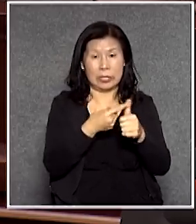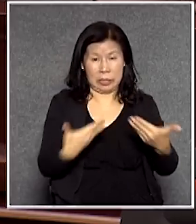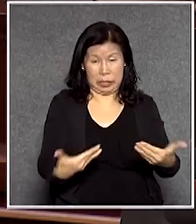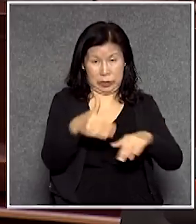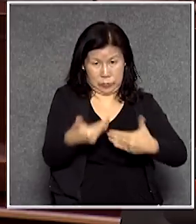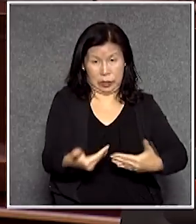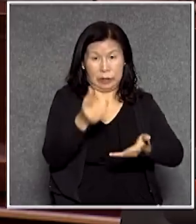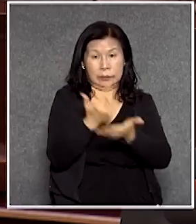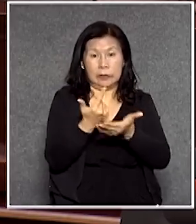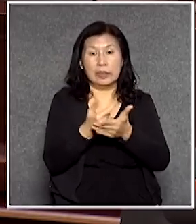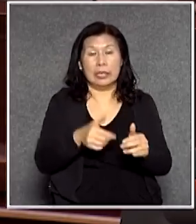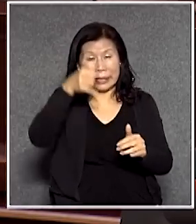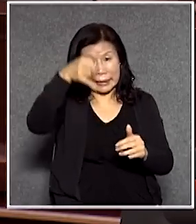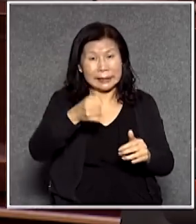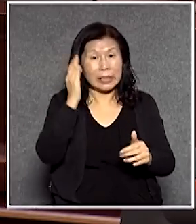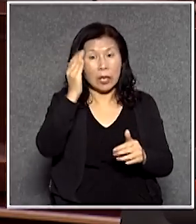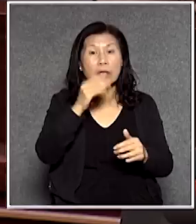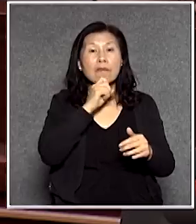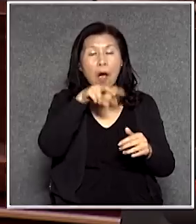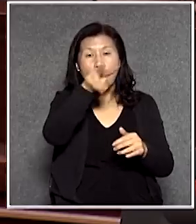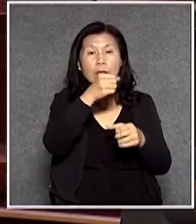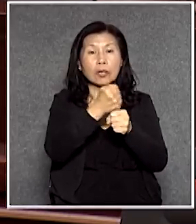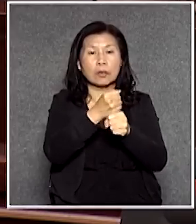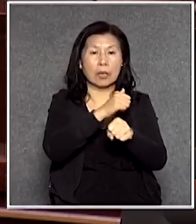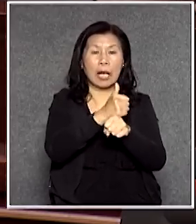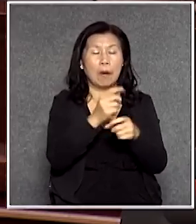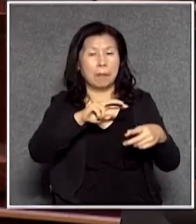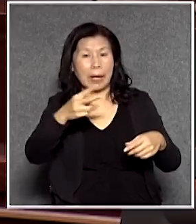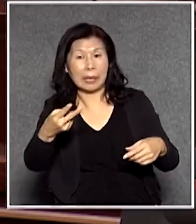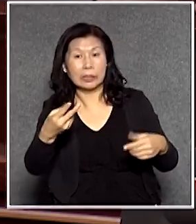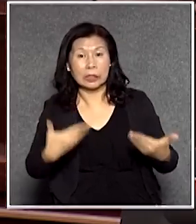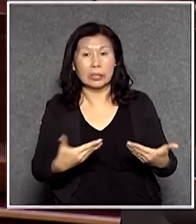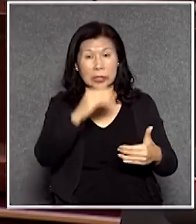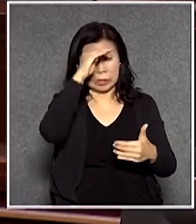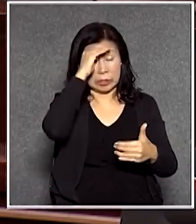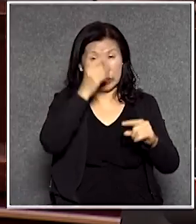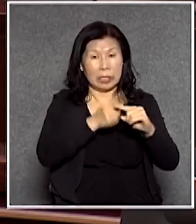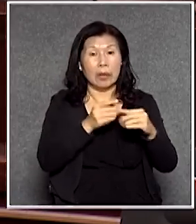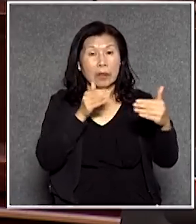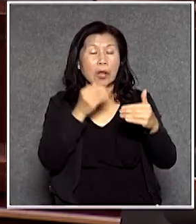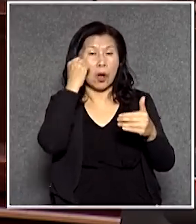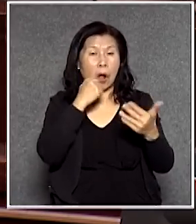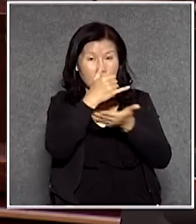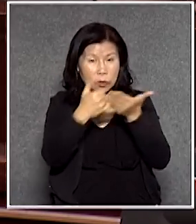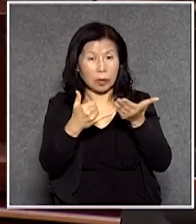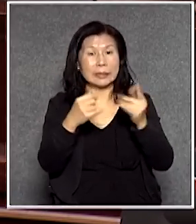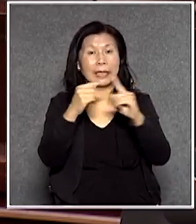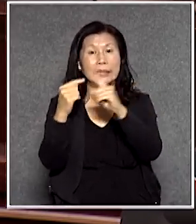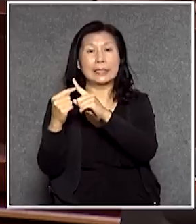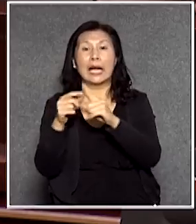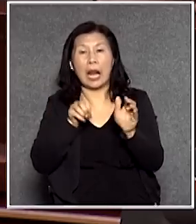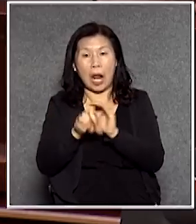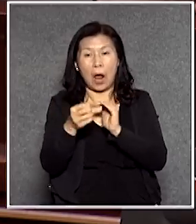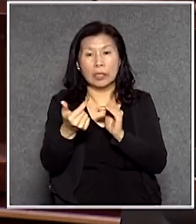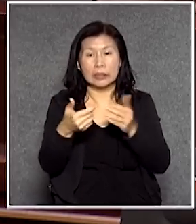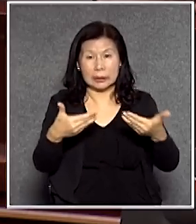了。未來的就業機會存在著很多的變數，但是現在警隊就已經面對退休潮，人手不足是今